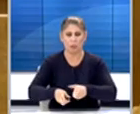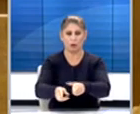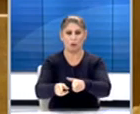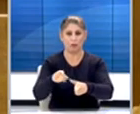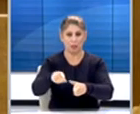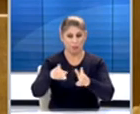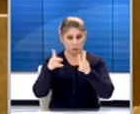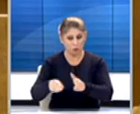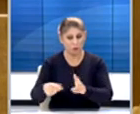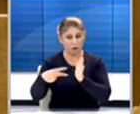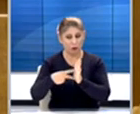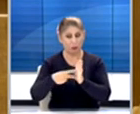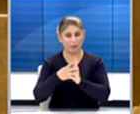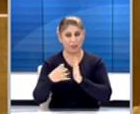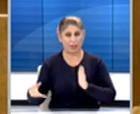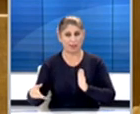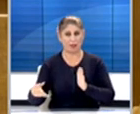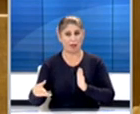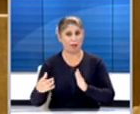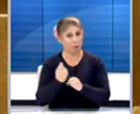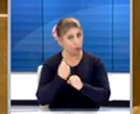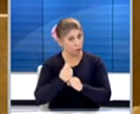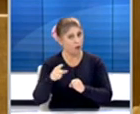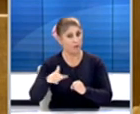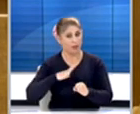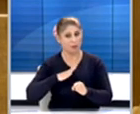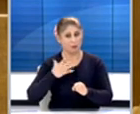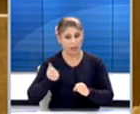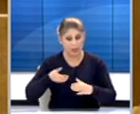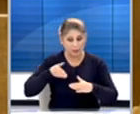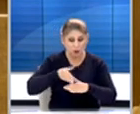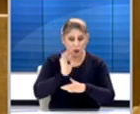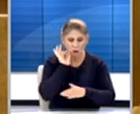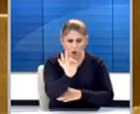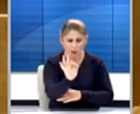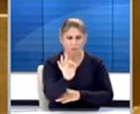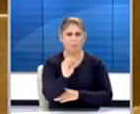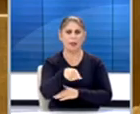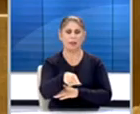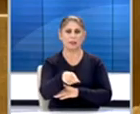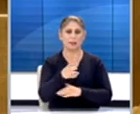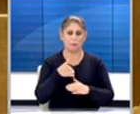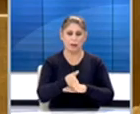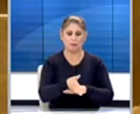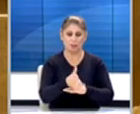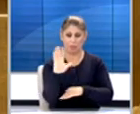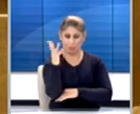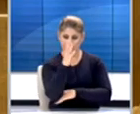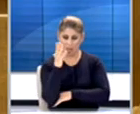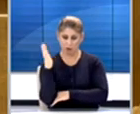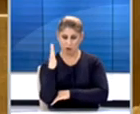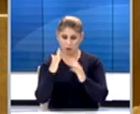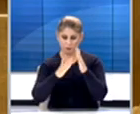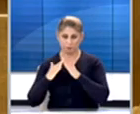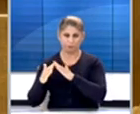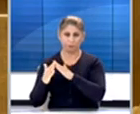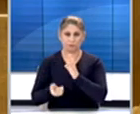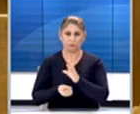οποίους σταματήσατε. Να υπάρξουν στοχευμένες παρεμβάσεις στις μεικτές ζώνες μεταξύ δάσους και κατοικίας. Προτείνουμε νέα